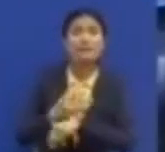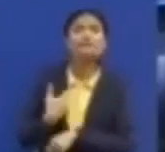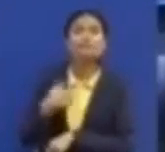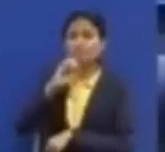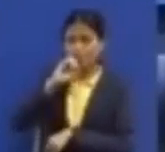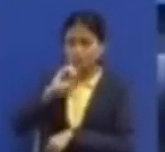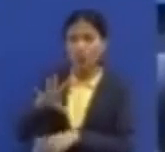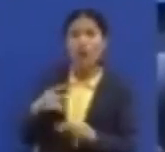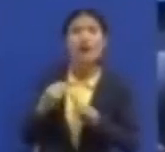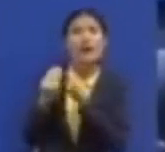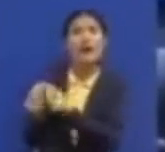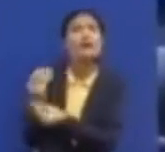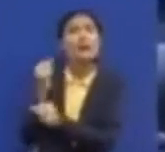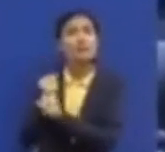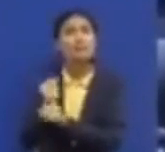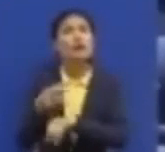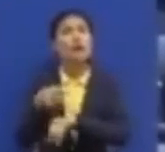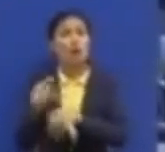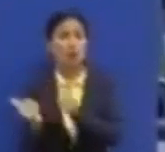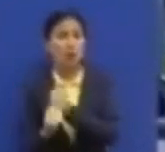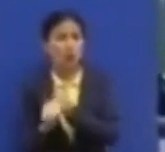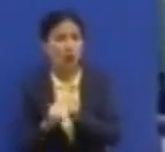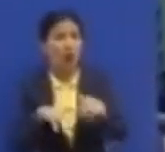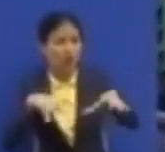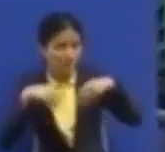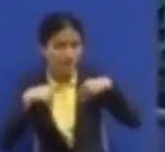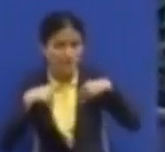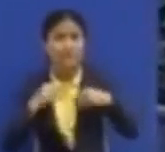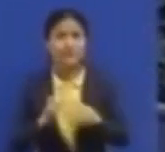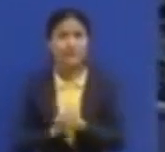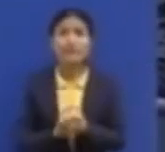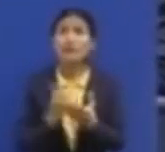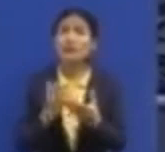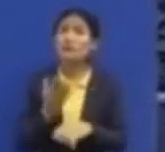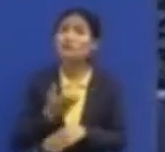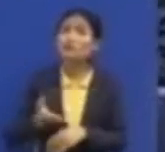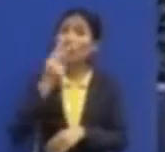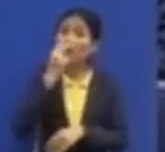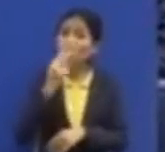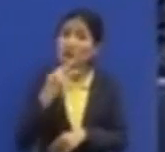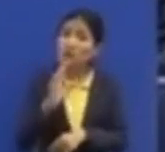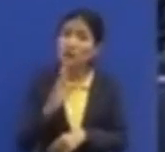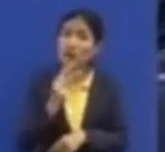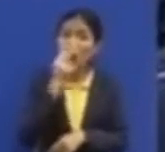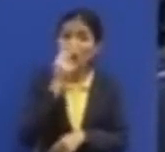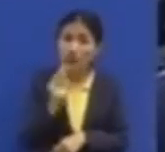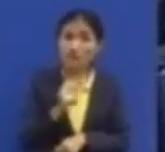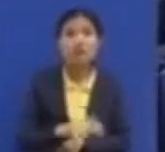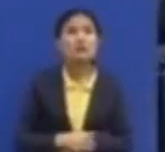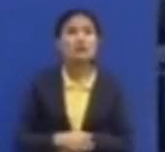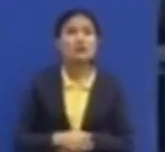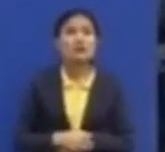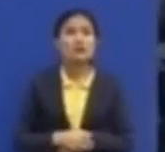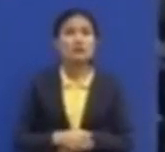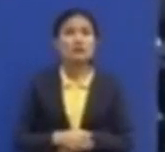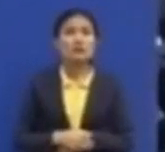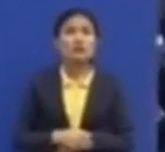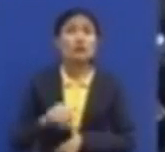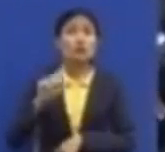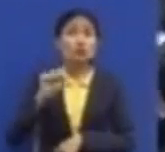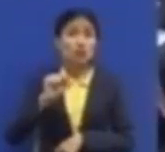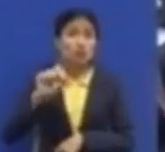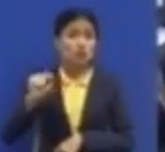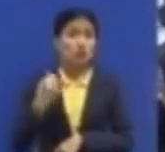บหมายค่ะ ครับเมื่อสักครู่ท่านผู้ชมน่าจะได้เห็นนะครับสมาชิกสภาผู้แทนราษฎร2ท่านด้วยกันท่านนึงคือคุณหมอช